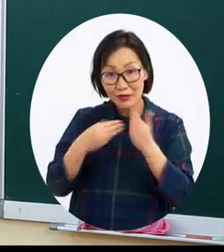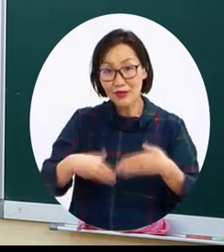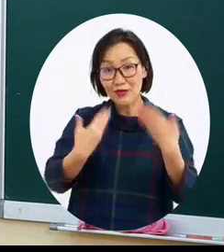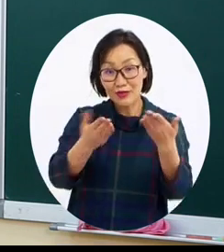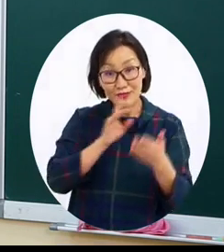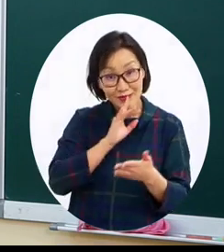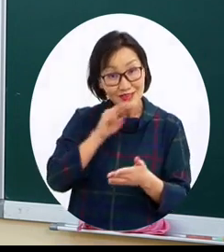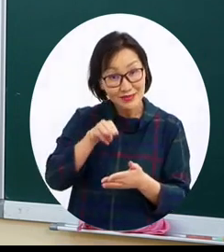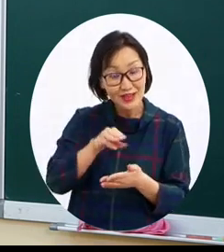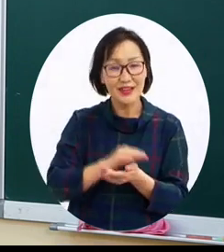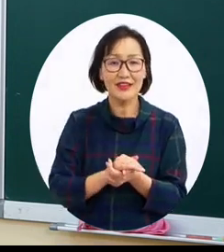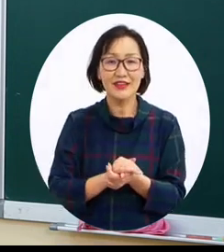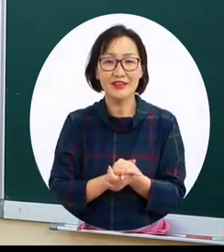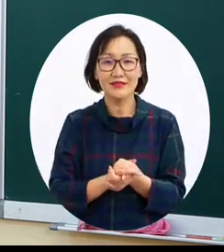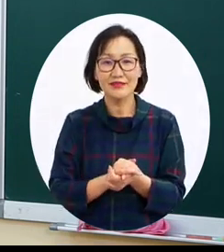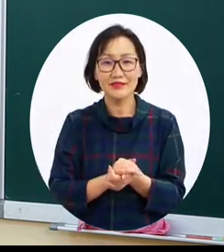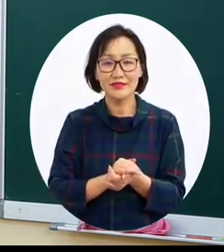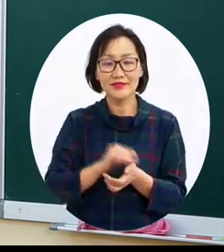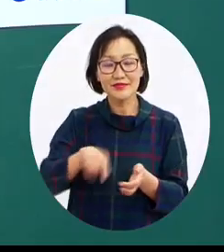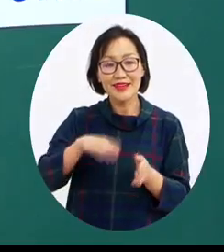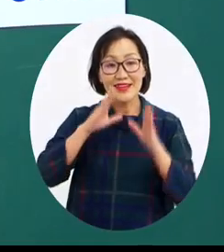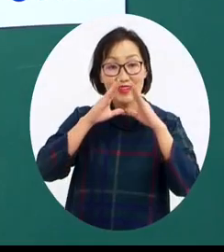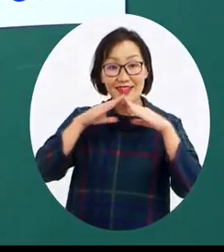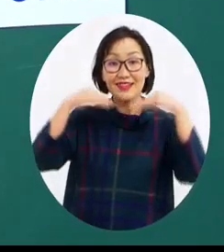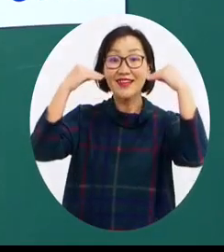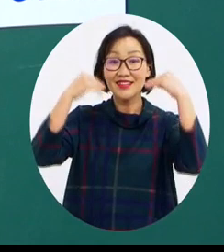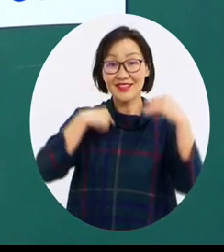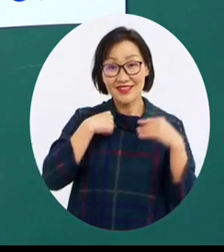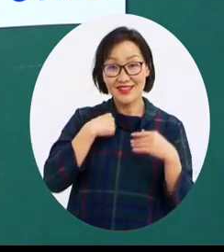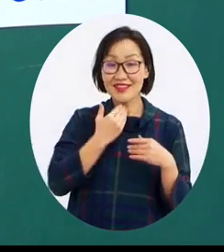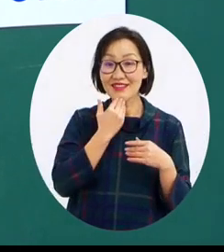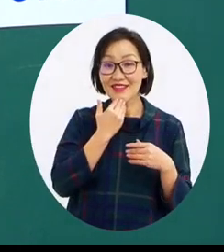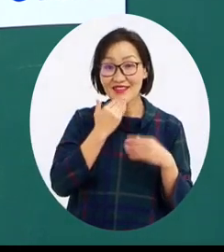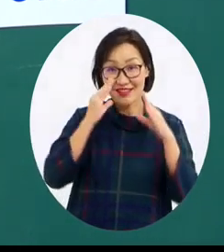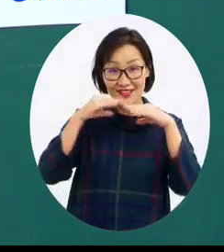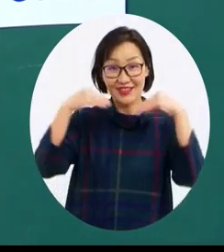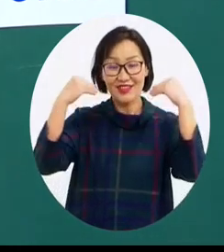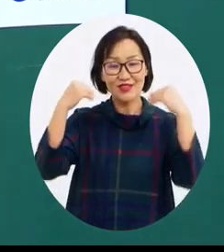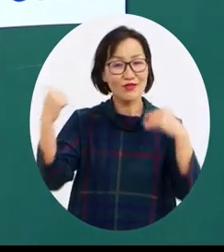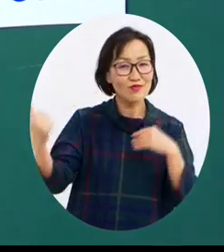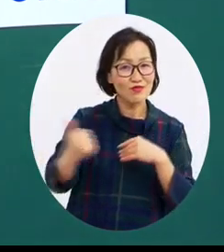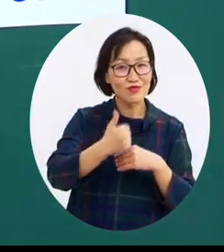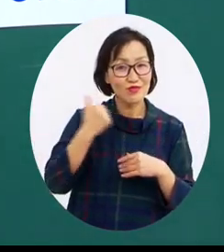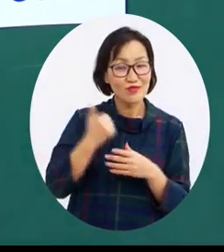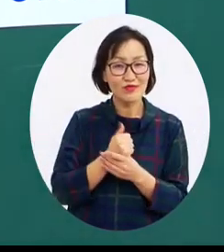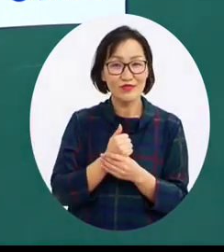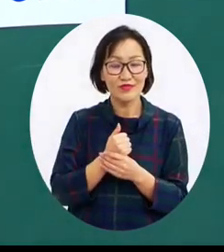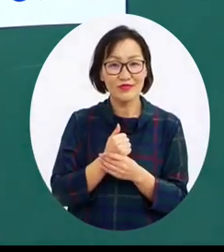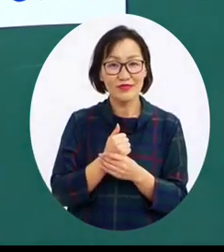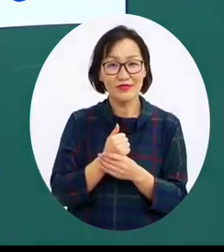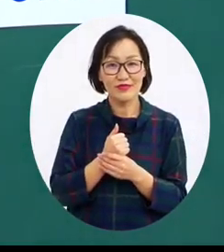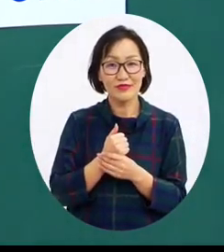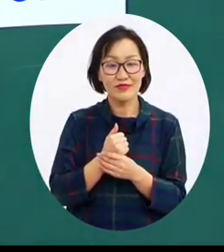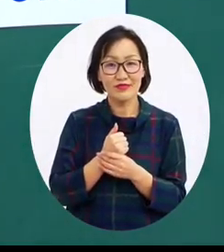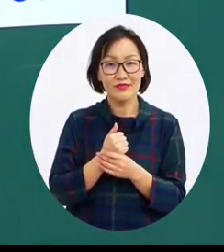За ингээ харж яхад. За эхлээд инээсэн гин эсрэг утгатай үг нь юу юм биш үү? Юу гэж бодож байна та нар?